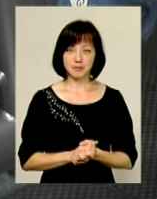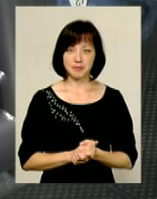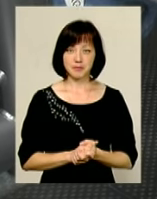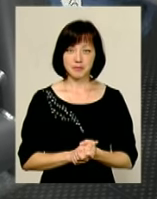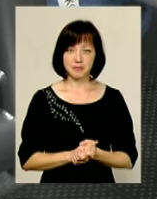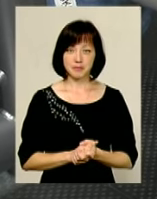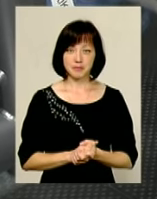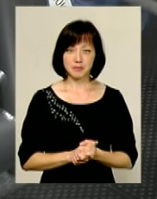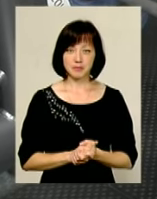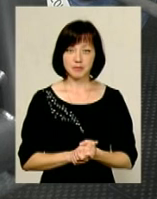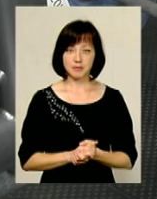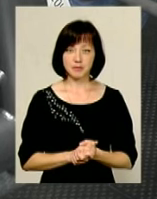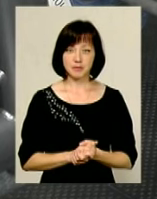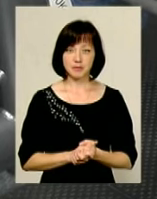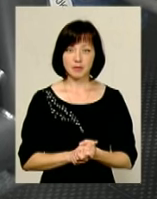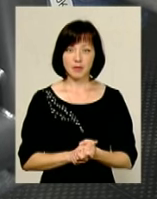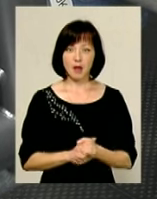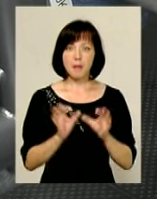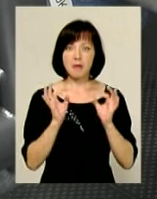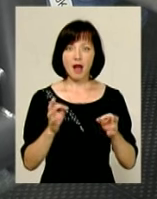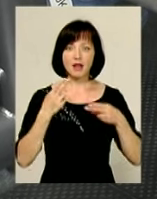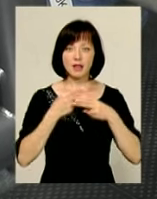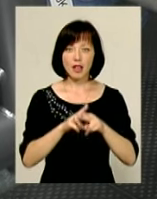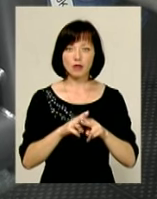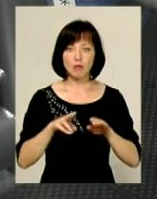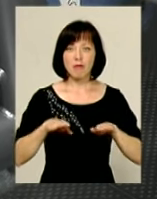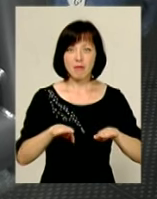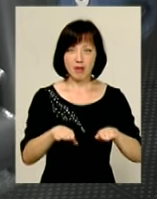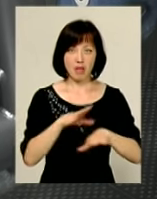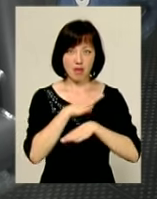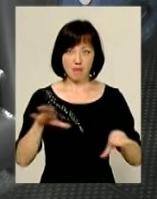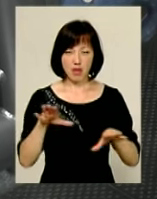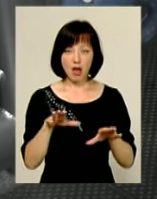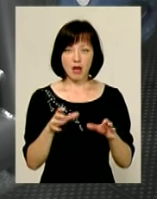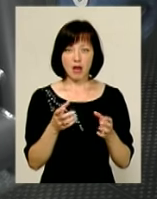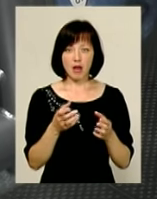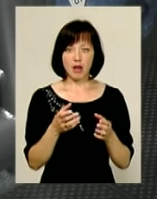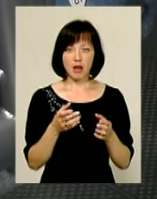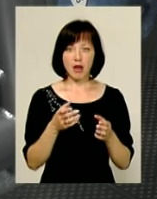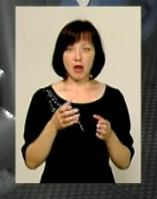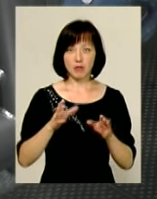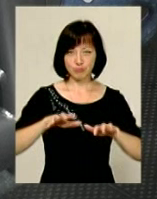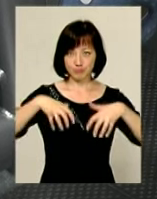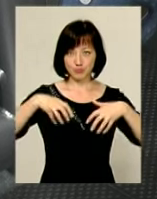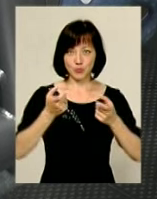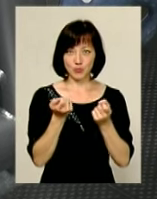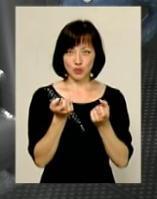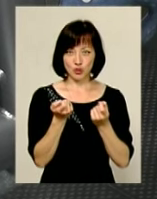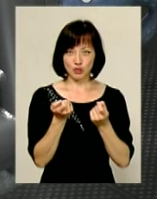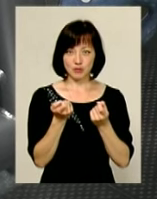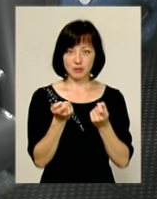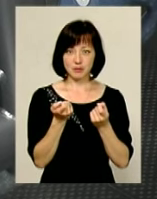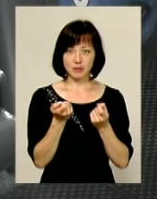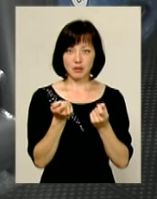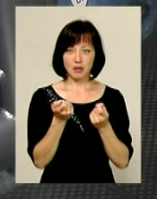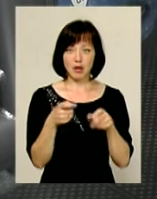то есть носки желательно при правильной технике, чтобы не выезжали вперёд. Для этого отставляем таз чуть внешняя часть назад.